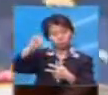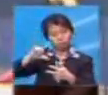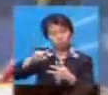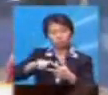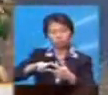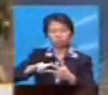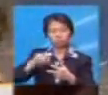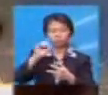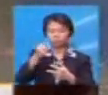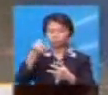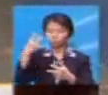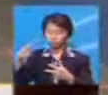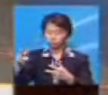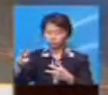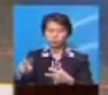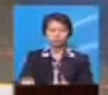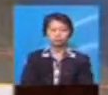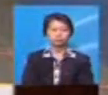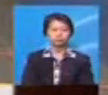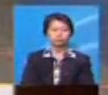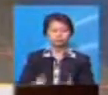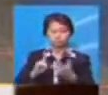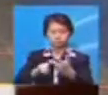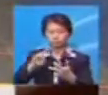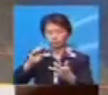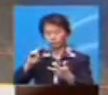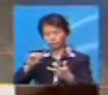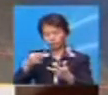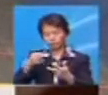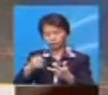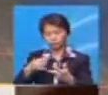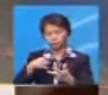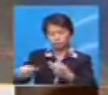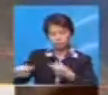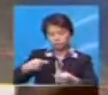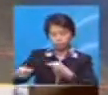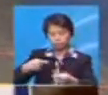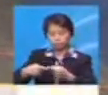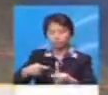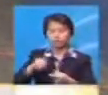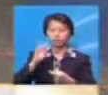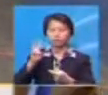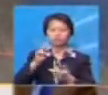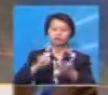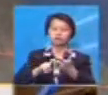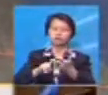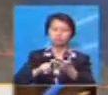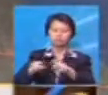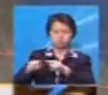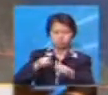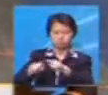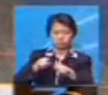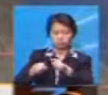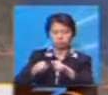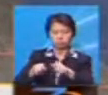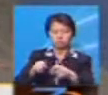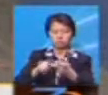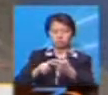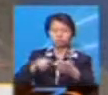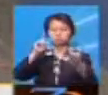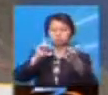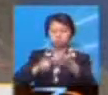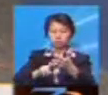tiebreak 10-12. Delia sekali lagi diberi tentangan pada set ketiga, bersaing mata sehingga ke